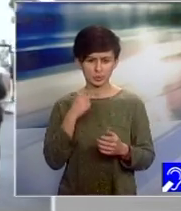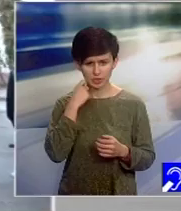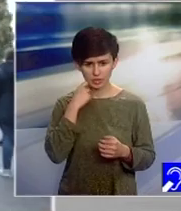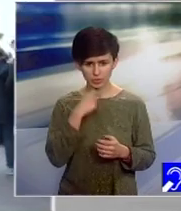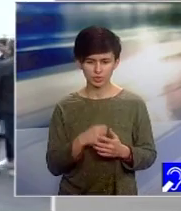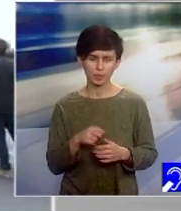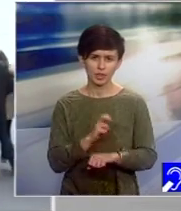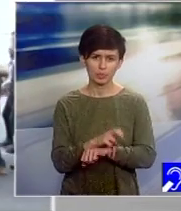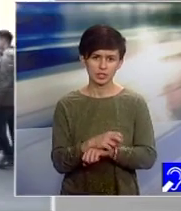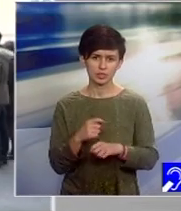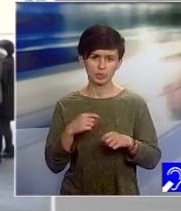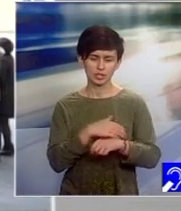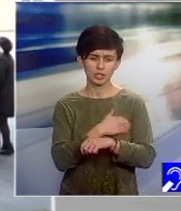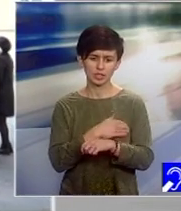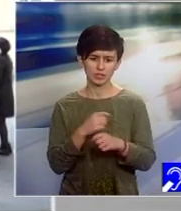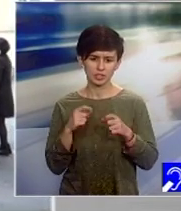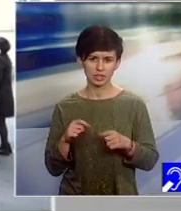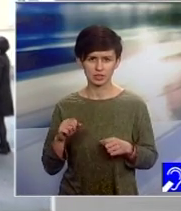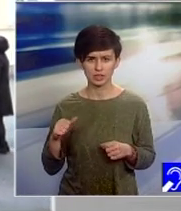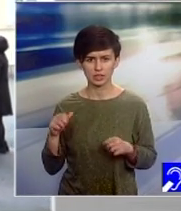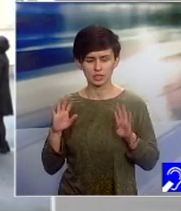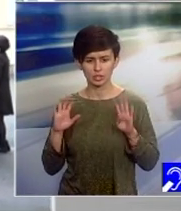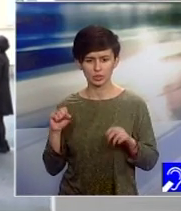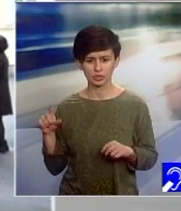participat elevii claselor 9-12 din toată țara.